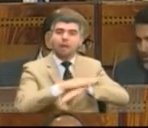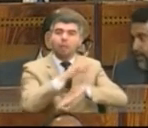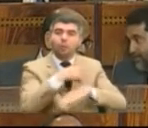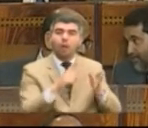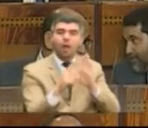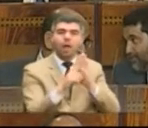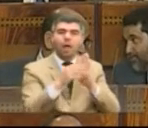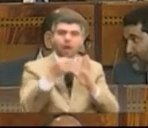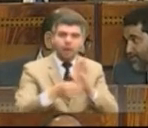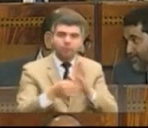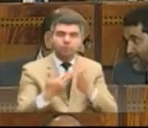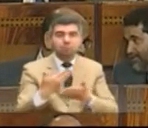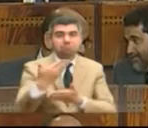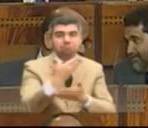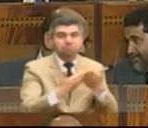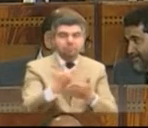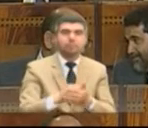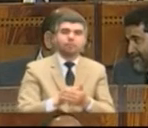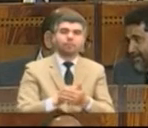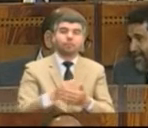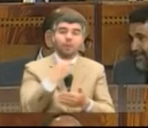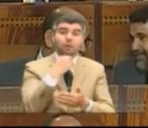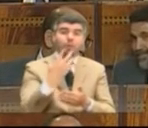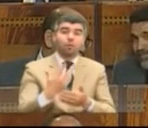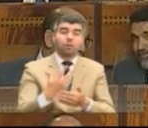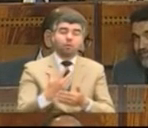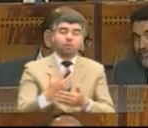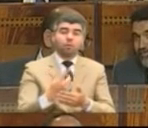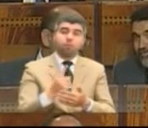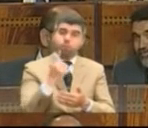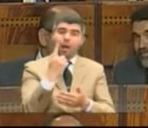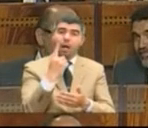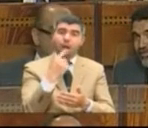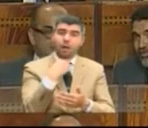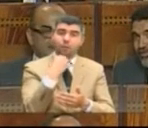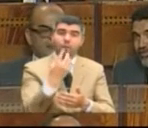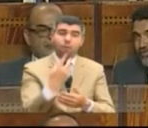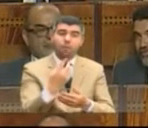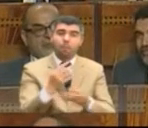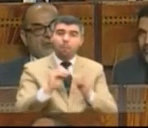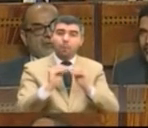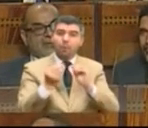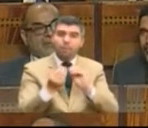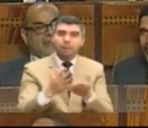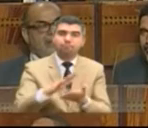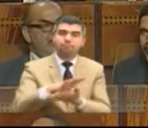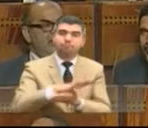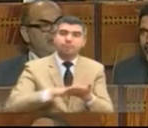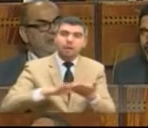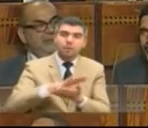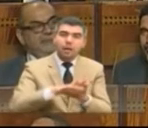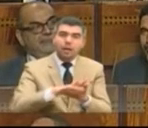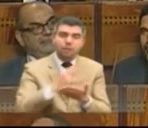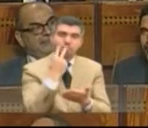المبادئ هذه للحكمة الجيدة. لكن السيد الوزير هناك يعني اختلالات لا زالت مطروحة، هناك إشكالات،